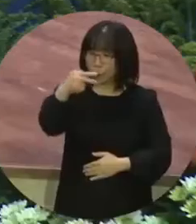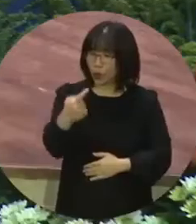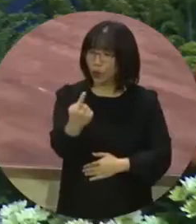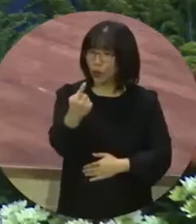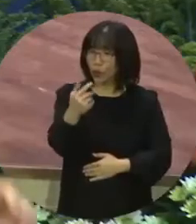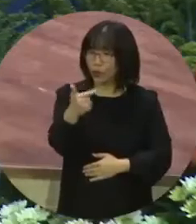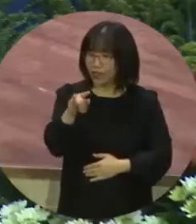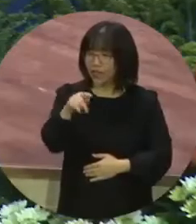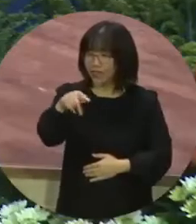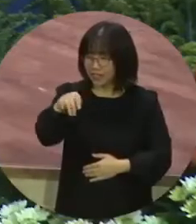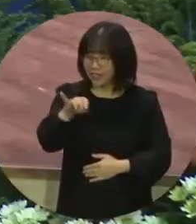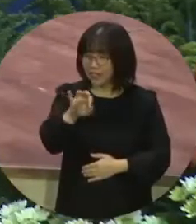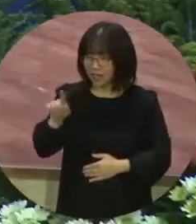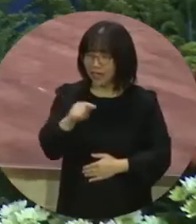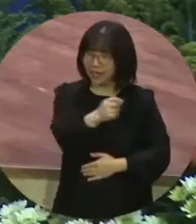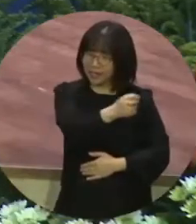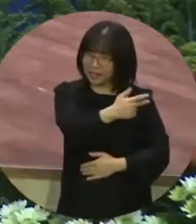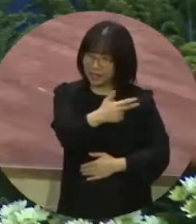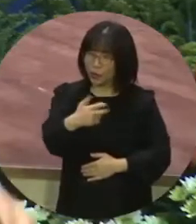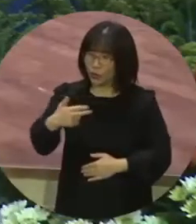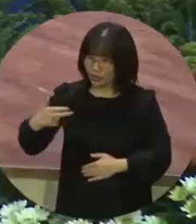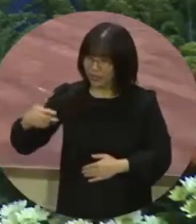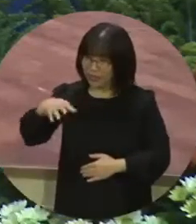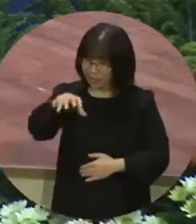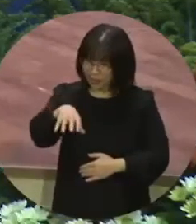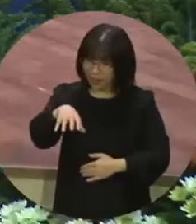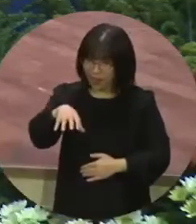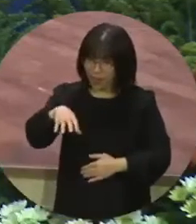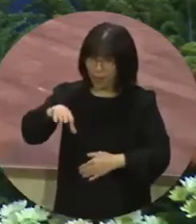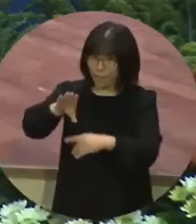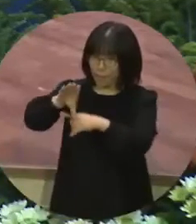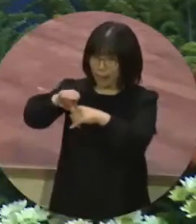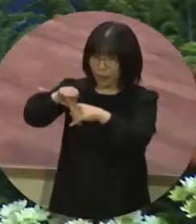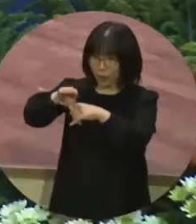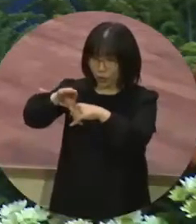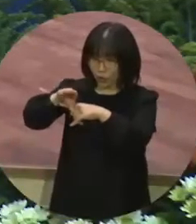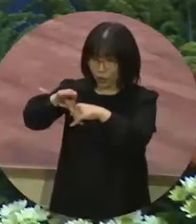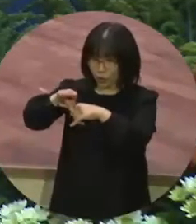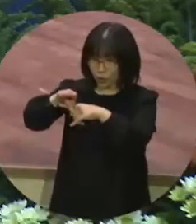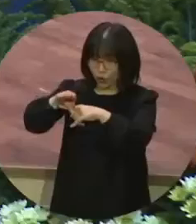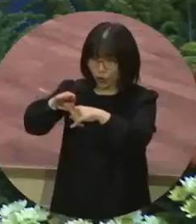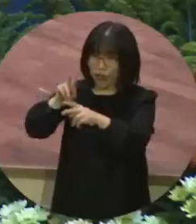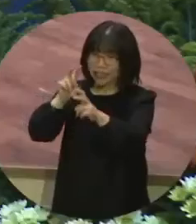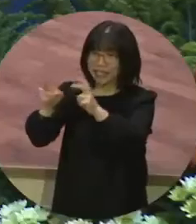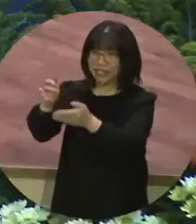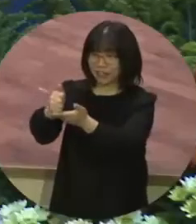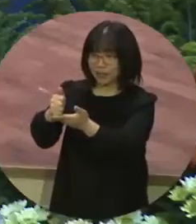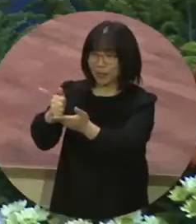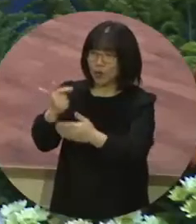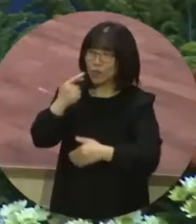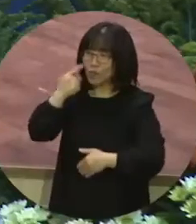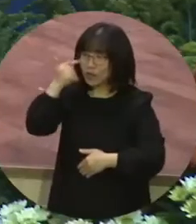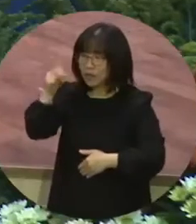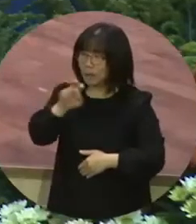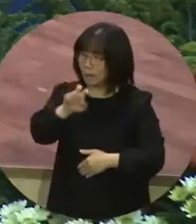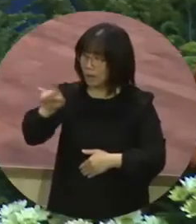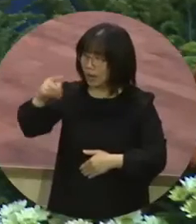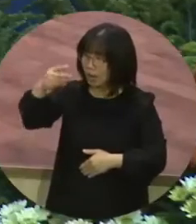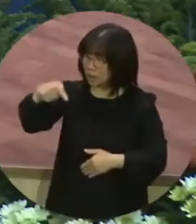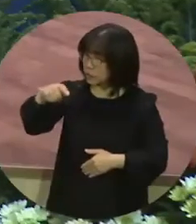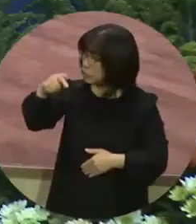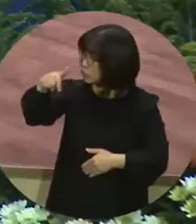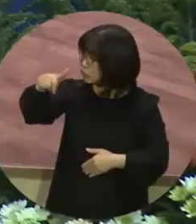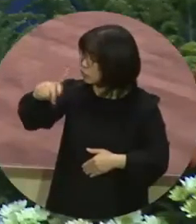지금 방송국을 가지고 있는 마르쿠스 목사님이 오늘 참석했어요. 오늘 저하고 좀 면담을